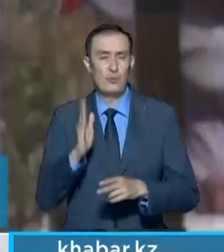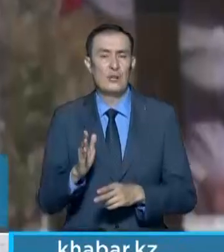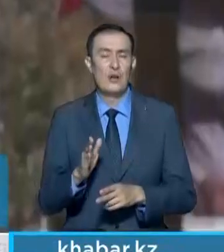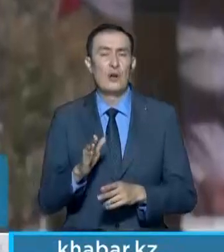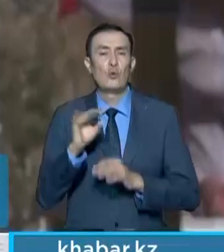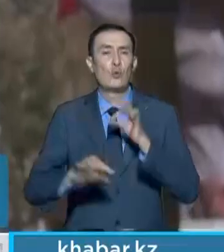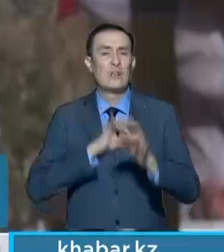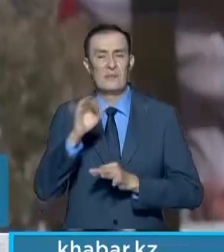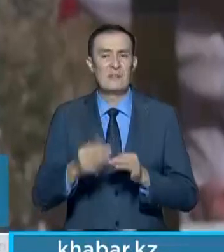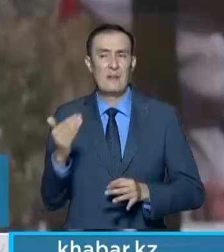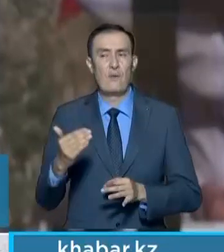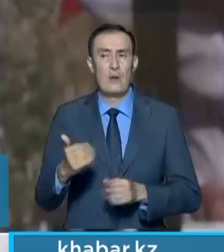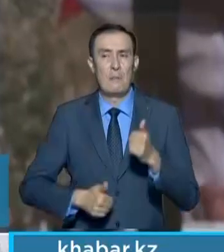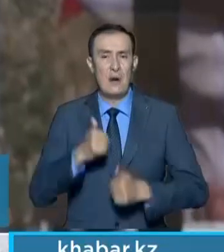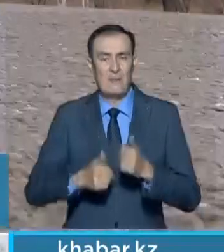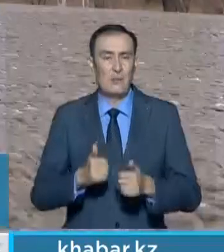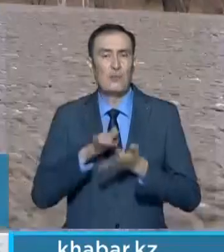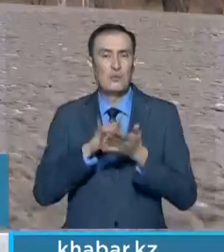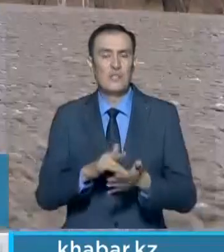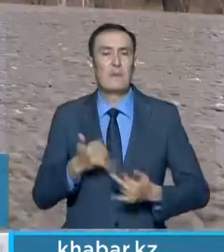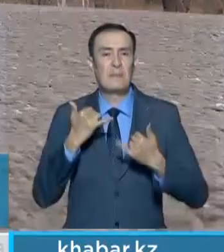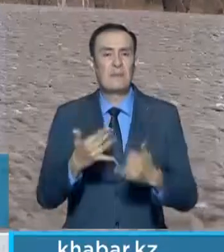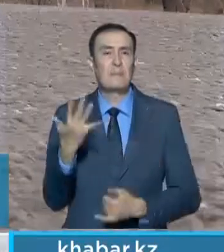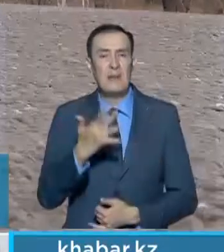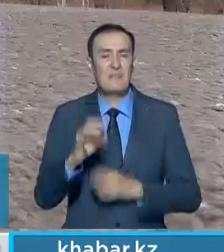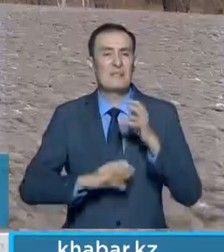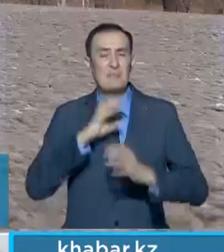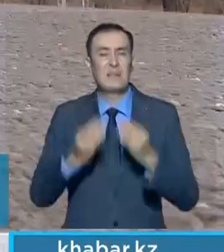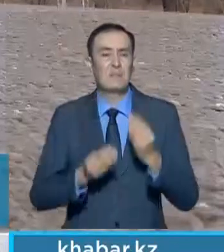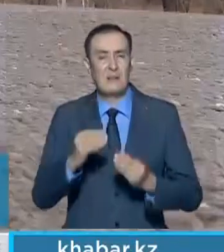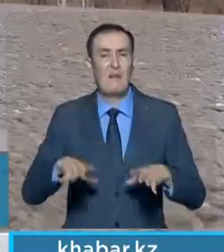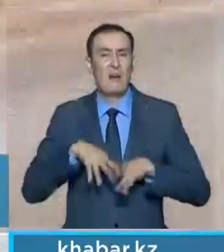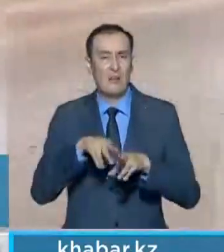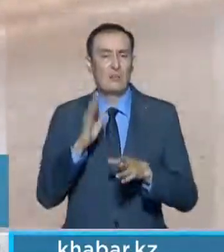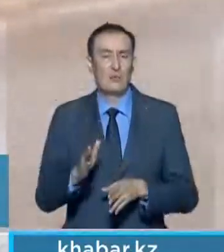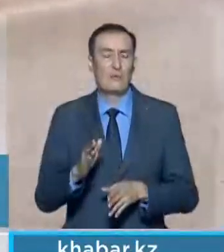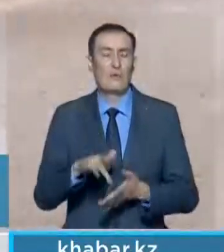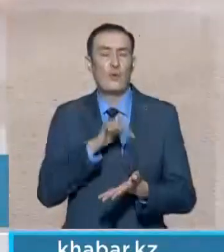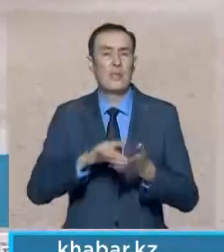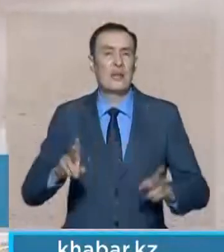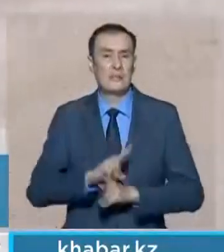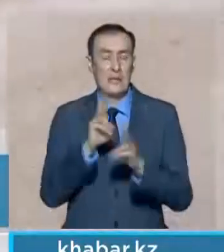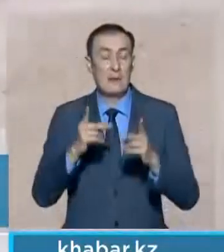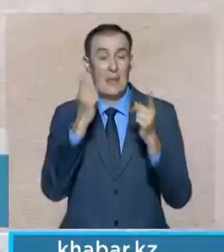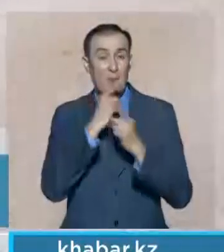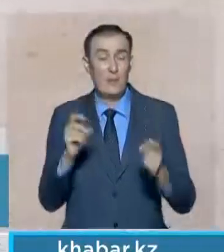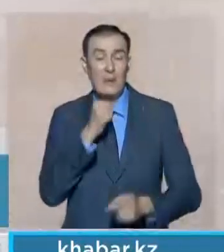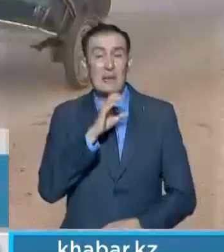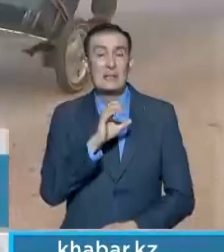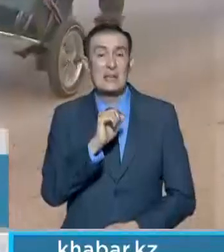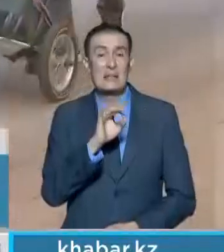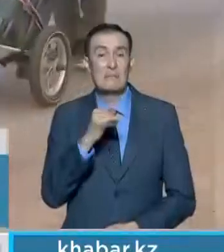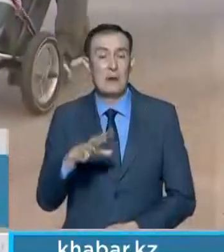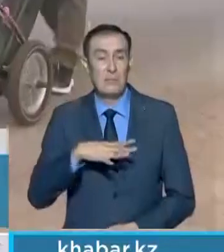частью кругосветного марафона это путешествие он посвятит пятым всемирным играм кочевников которые пройдут в Астане напомню ссн ка